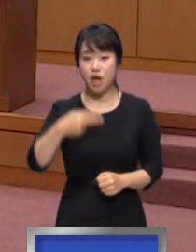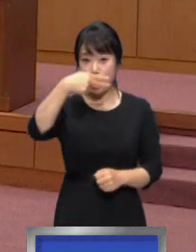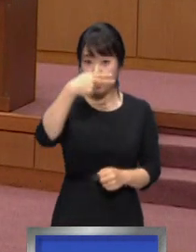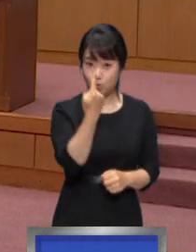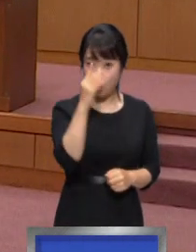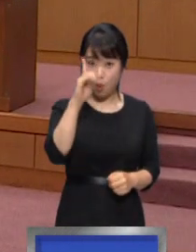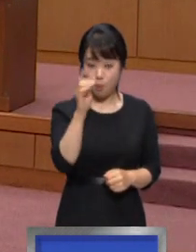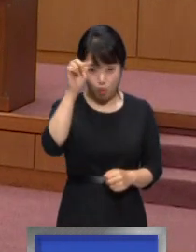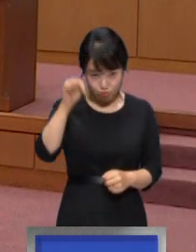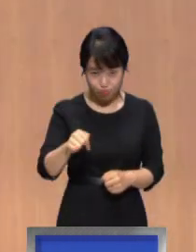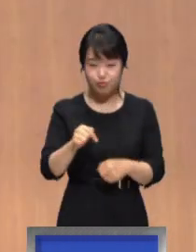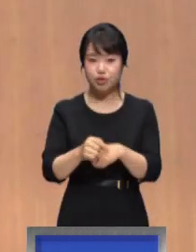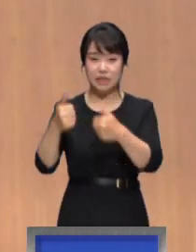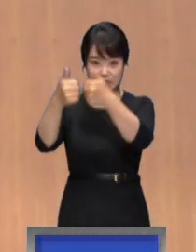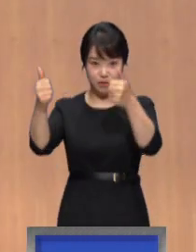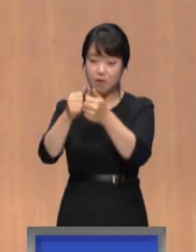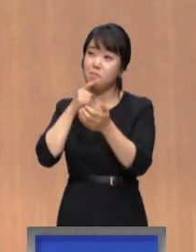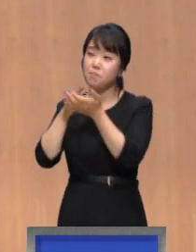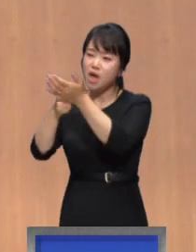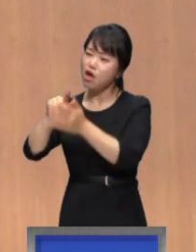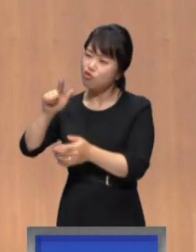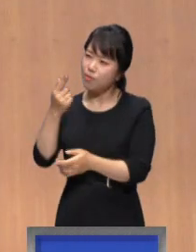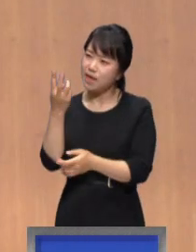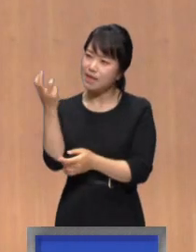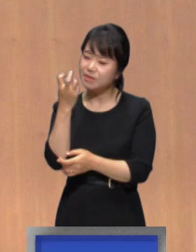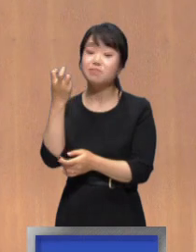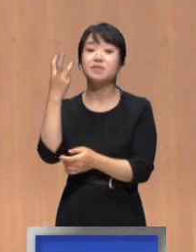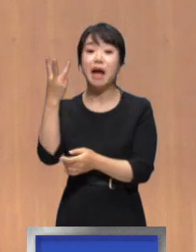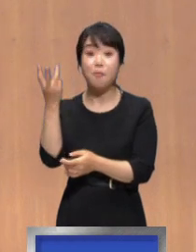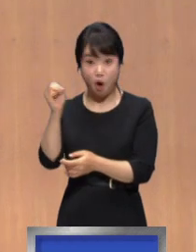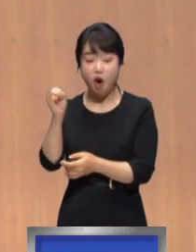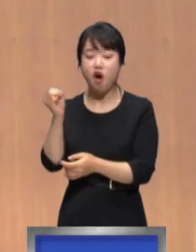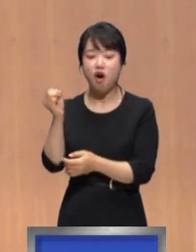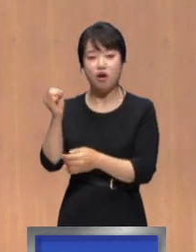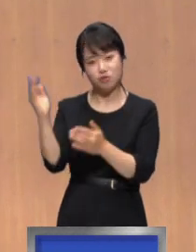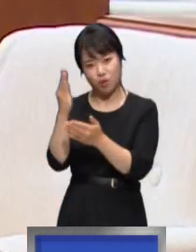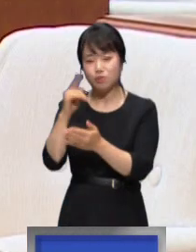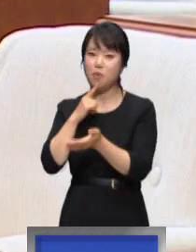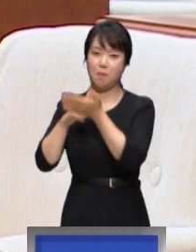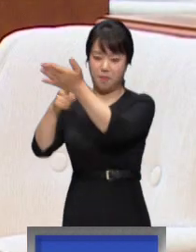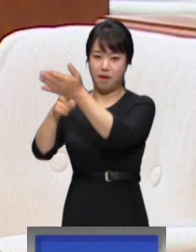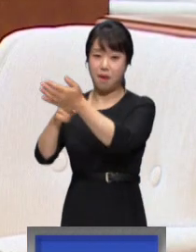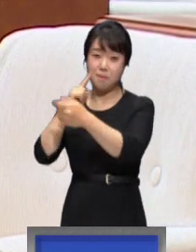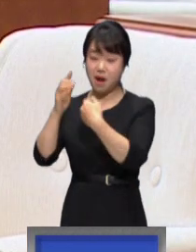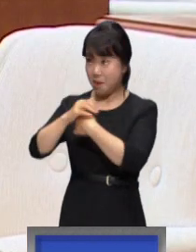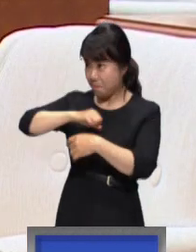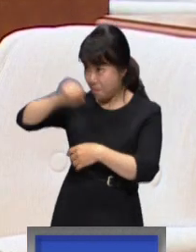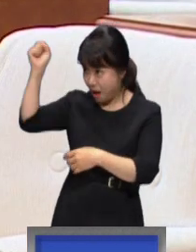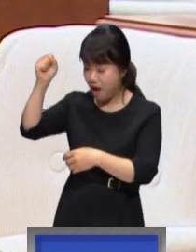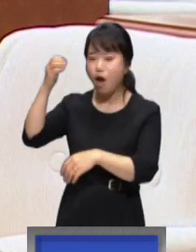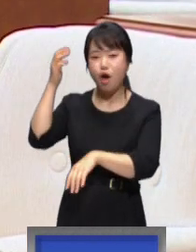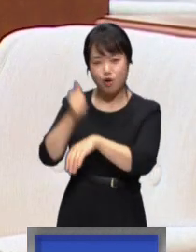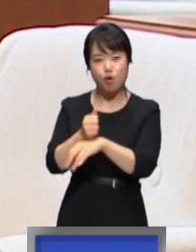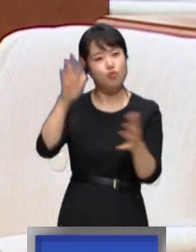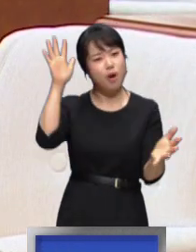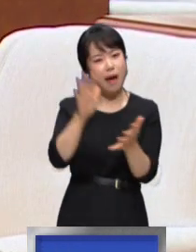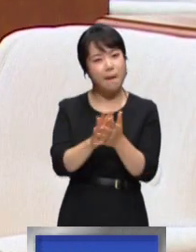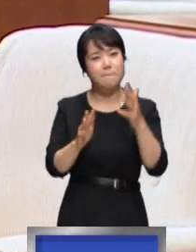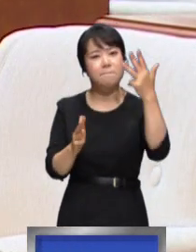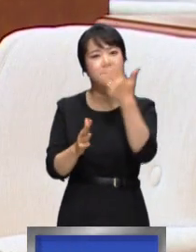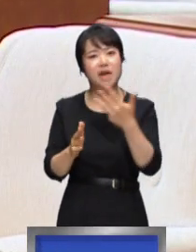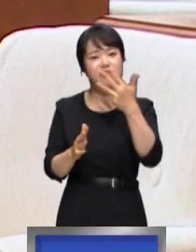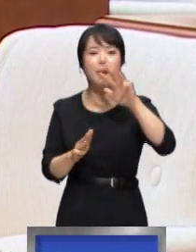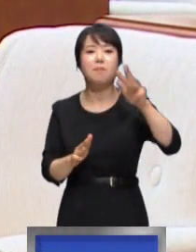도봉구가 의회에 제출한 추경안 규모는 약 633억 원. 원안이 통과될 경우 도봉구 전체 예산은 8,800억